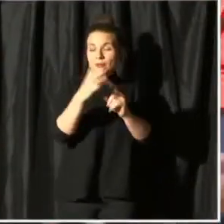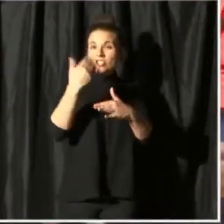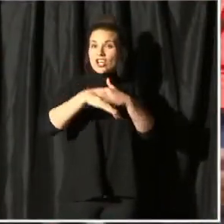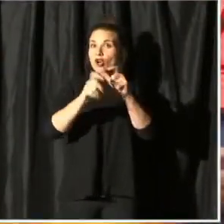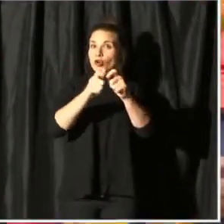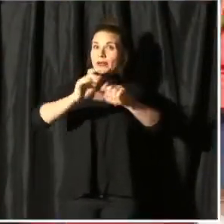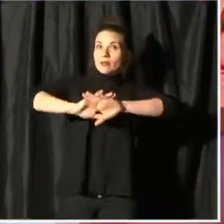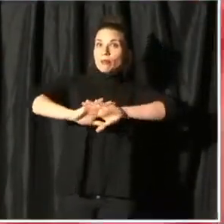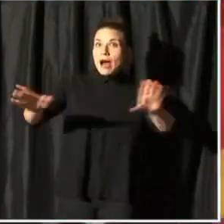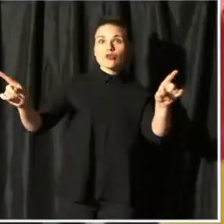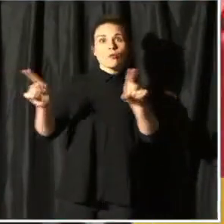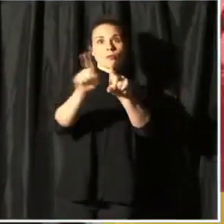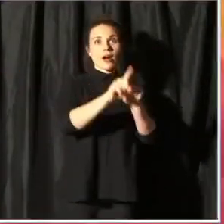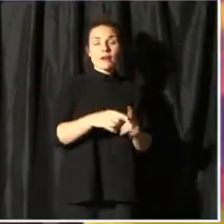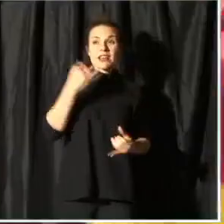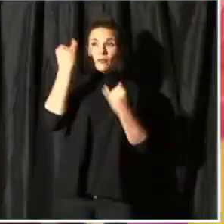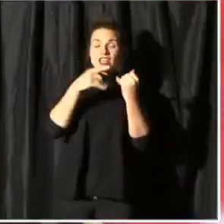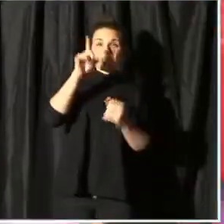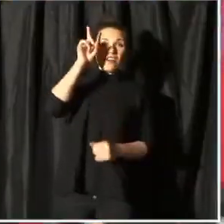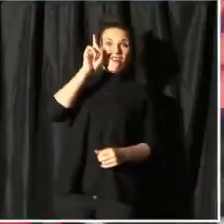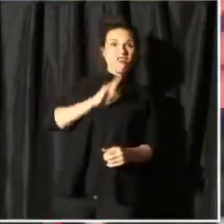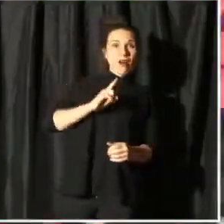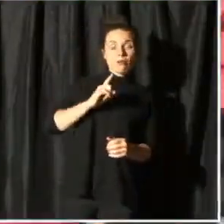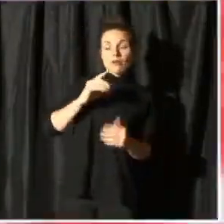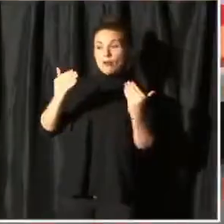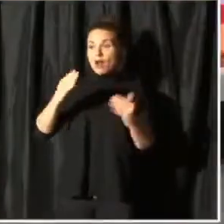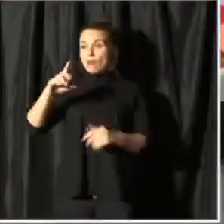femme ait payé moins qu'un homme